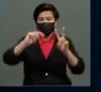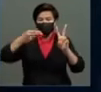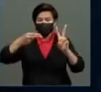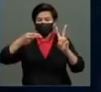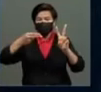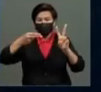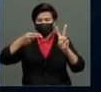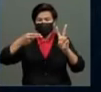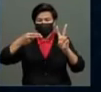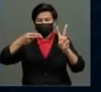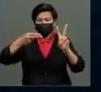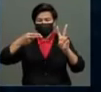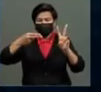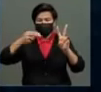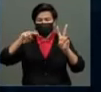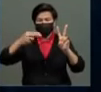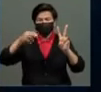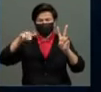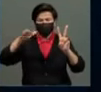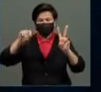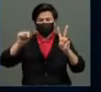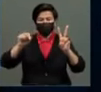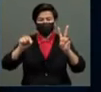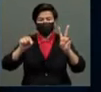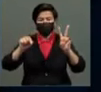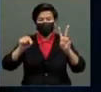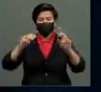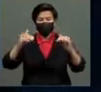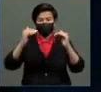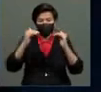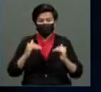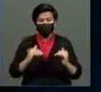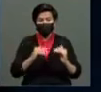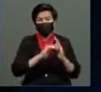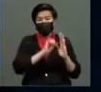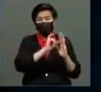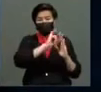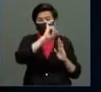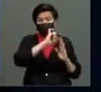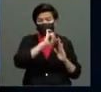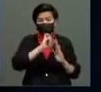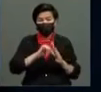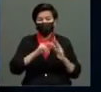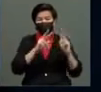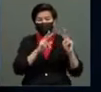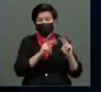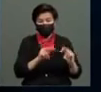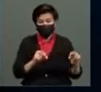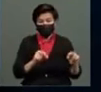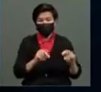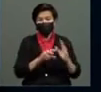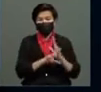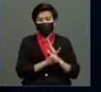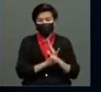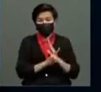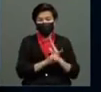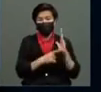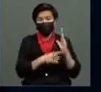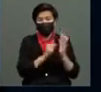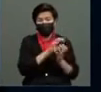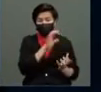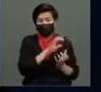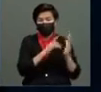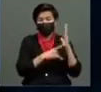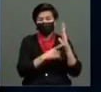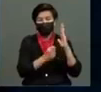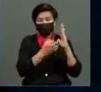เศษๆผมขออนุญาตไม่พูดจำนวนแล้วกันแต่ว่าพูดจังหวัดแล้วกันนะครับเชียงใหม่นนทบุรีชลบุรีสมุทรปราการสมุท